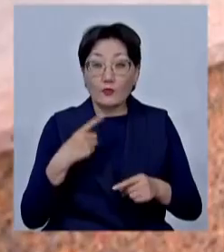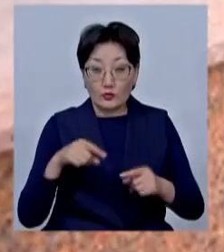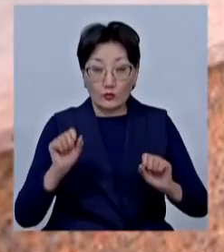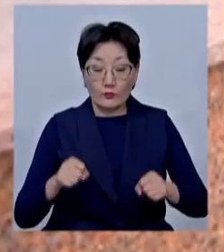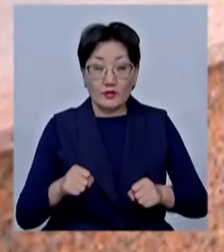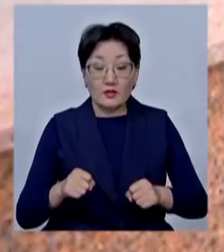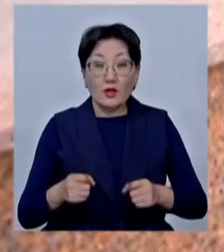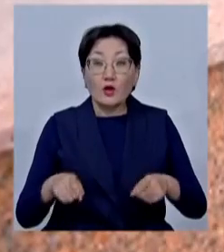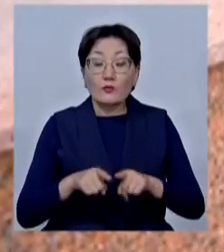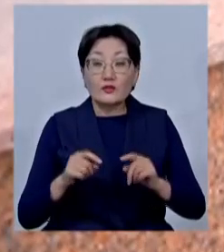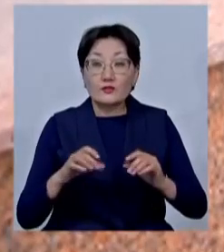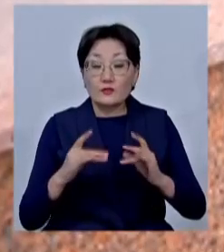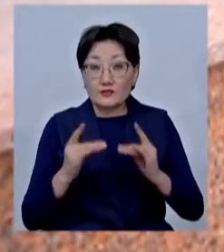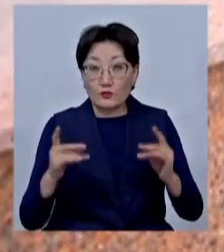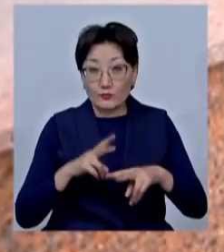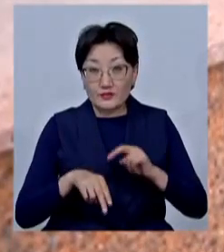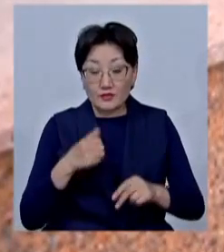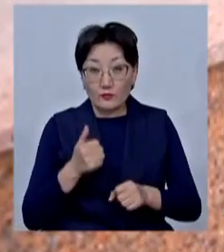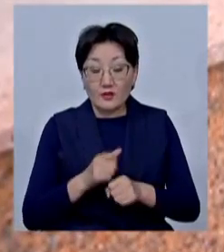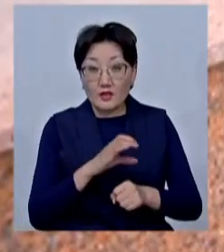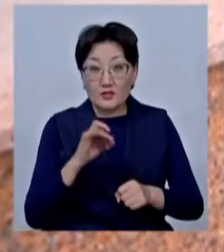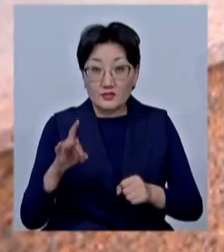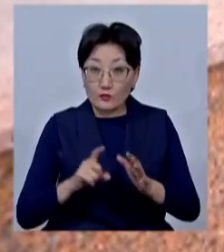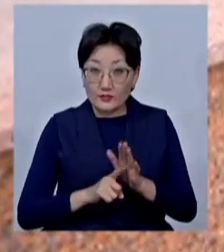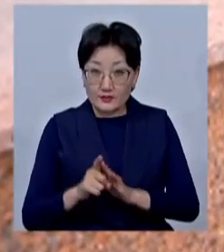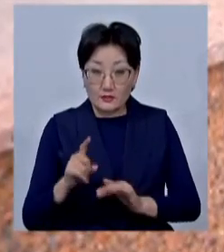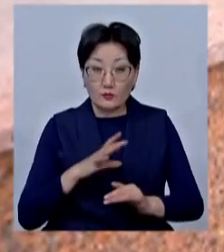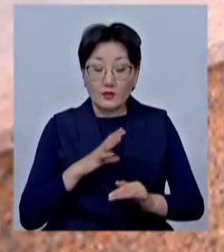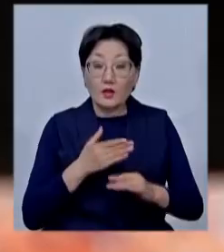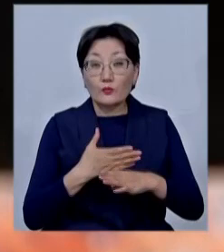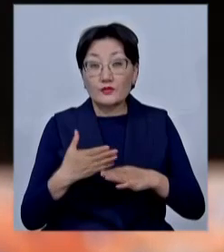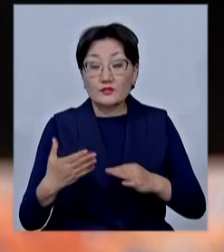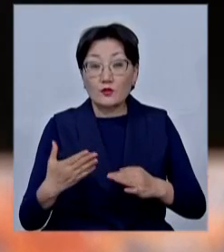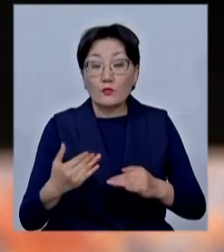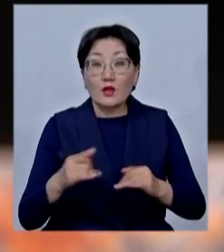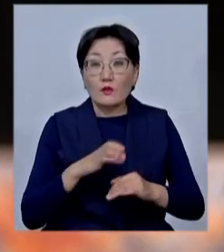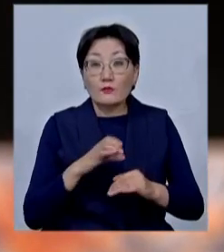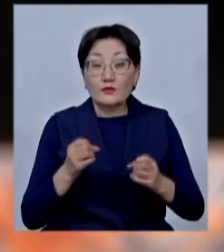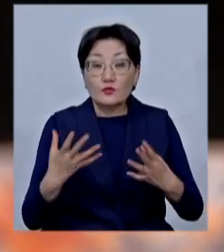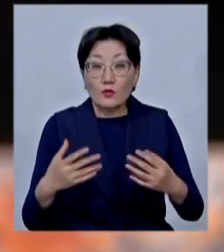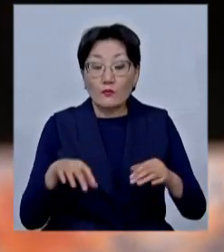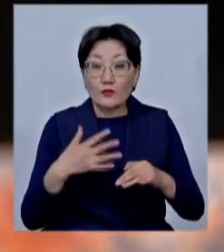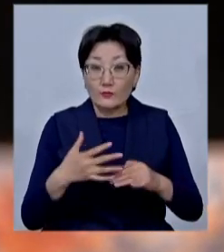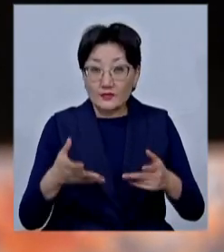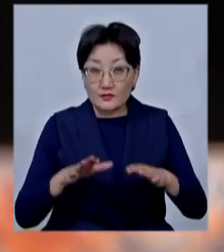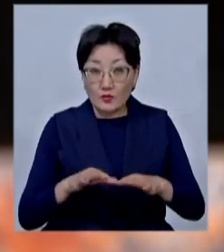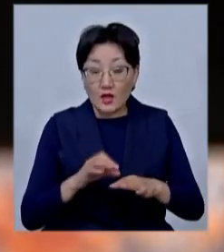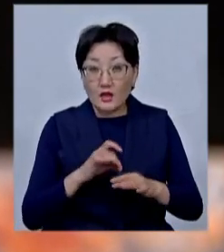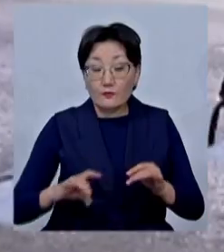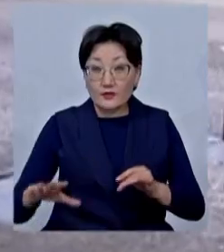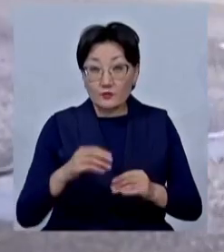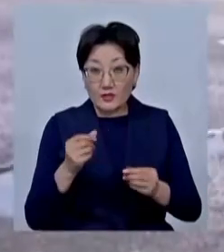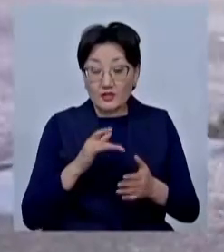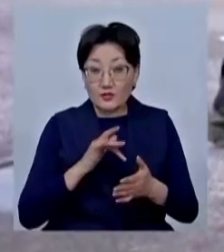Арайыл қабындағы бұл нысанның құрылысы негізінен кеңестік кезеңде басталған болатын, кейін құрыққан қасы тұрып, біраз уақыттан соң республикалық